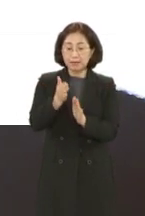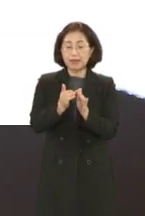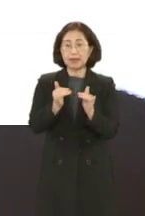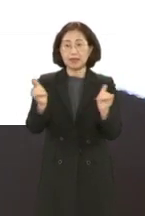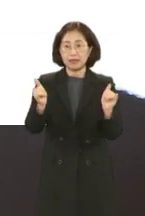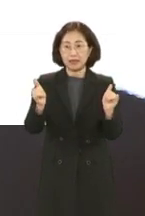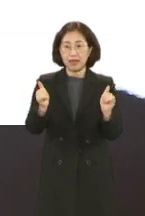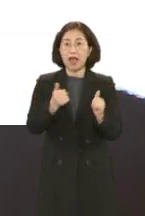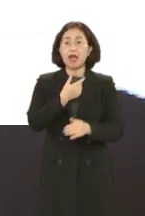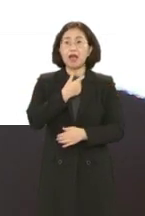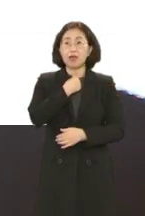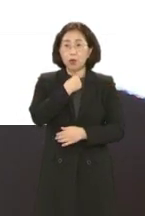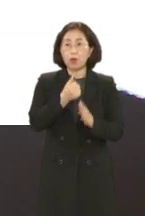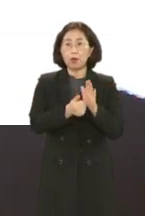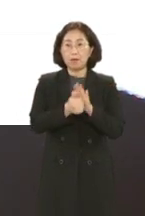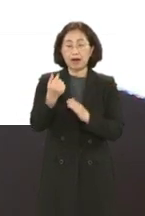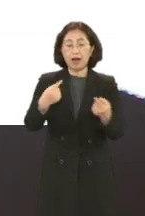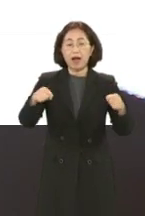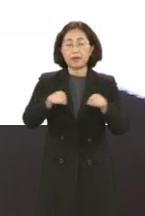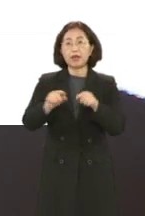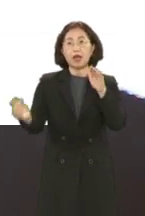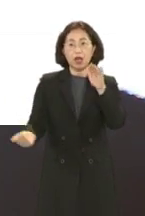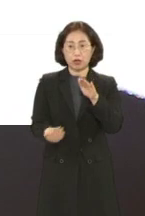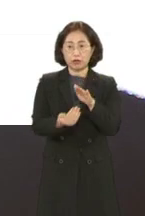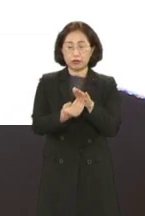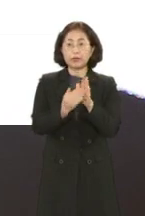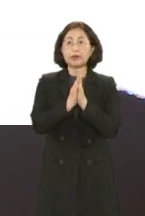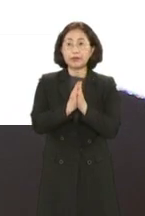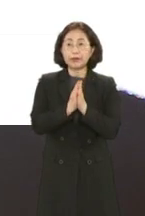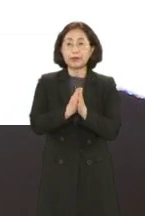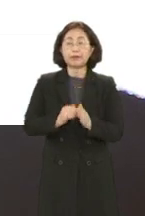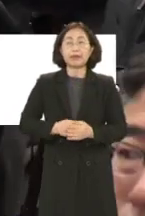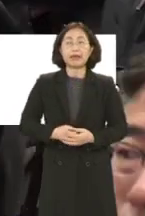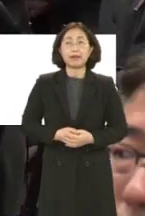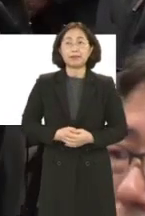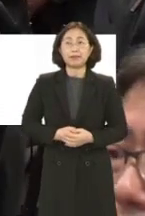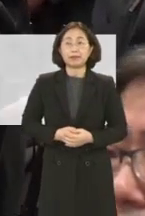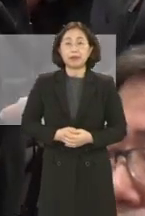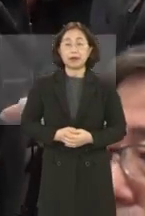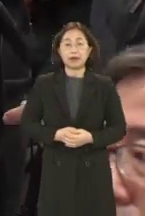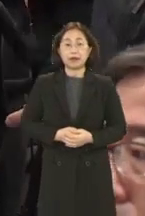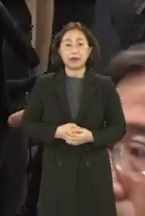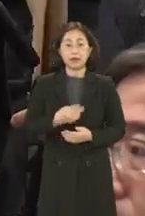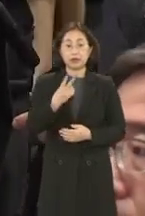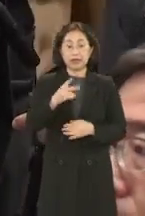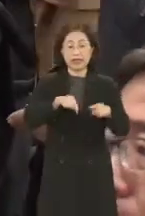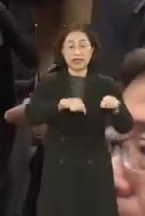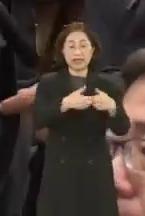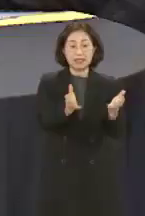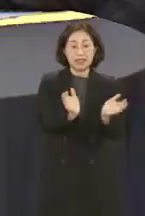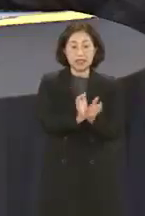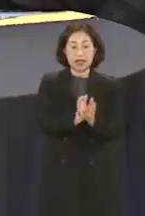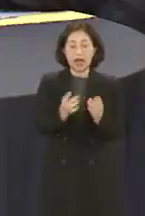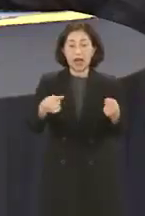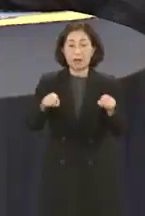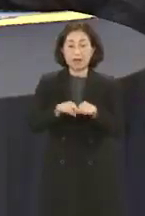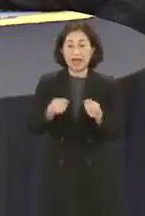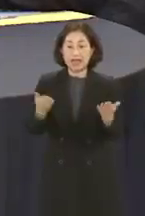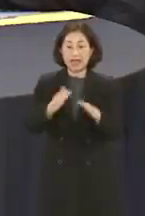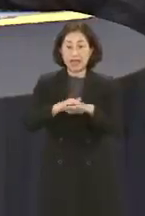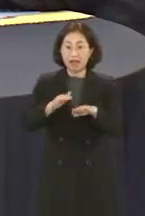시민들의 소망을 함께 이루도록 했으면 좋겠다는 바람을 갖고 있습니다. 두 개 이상 지자체가 공동으로 광역 사무를